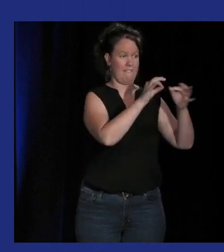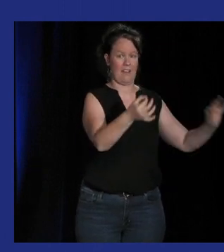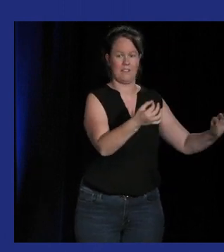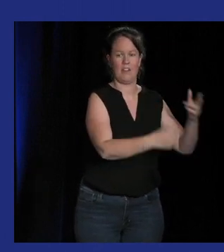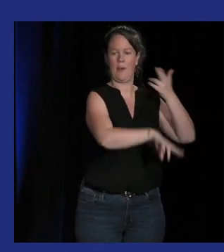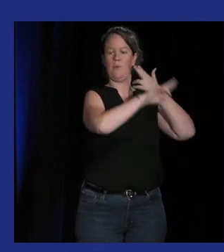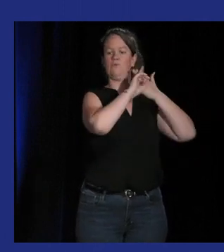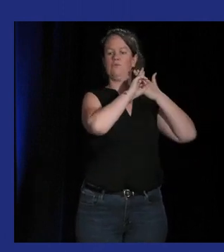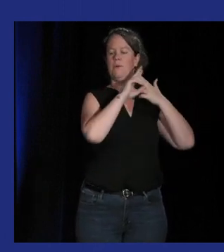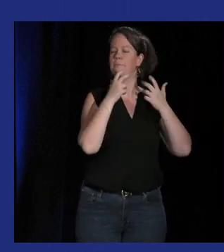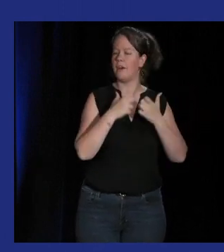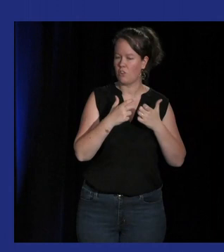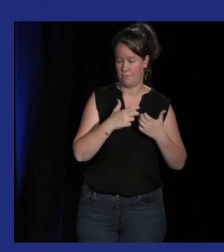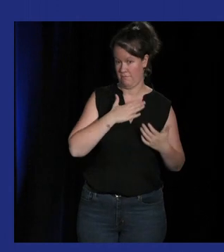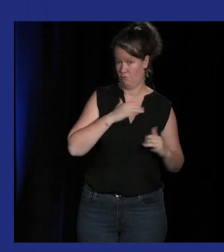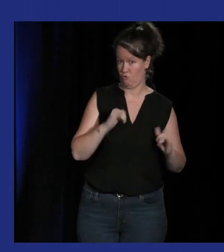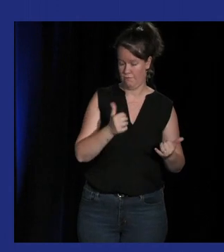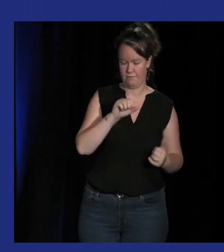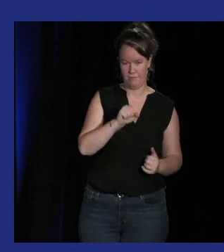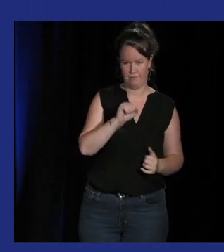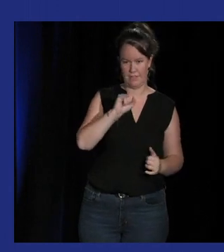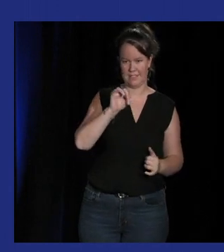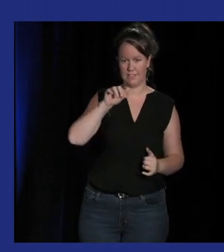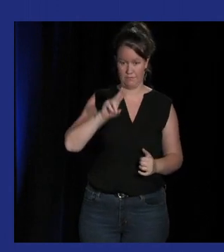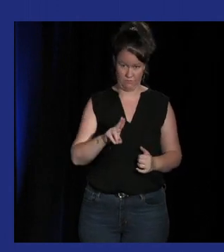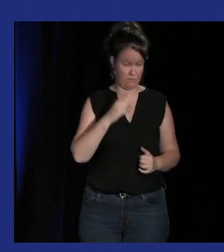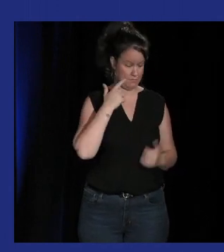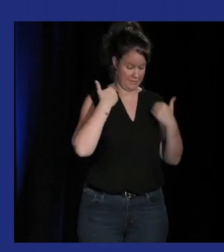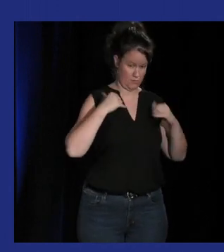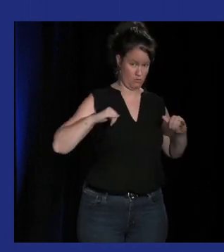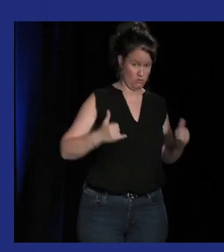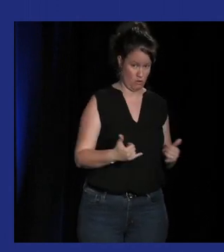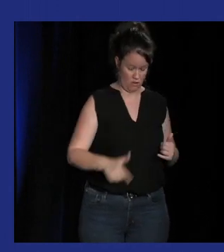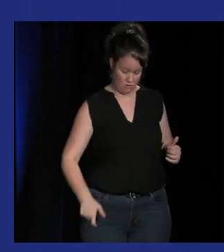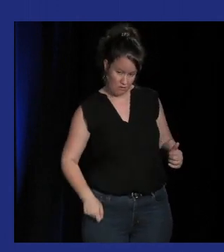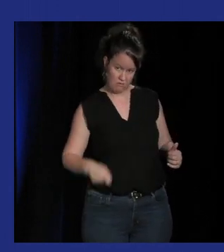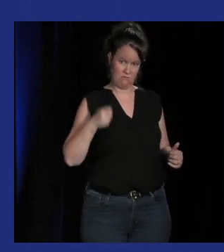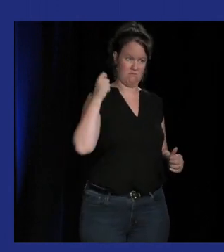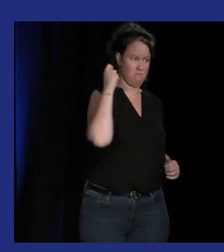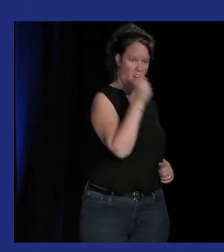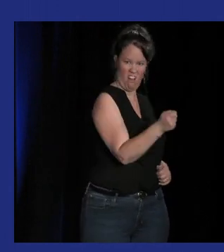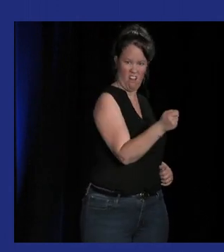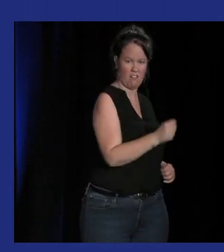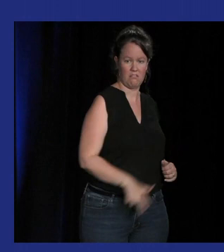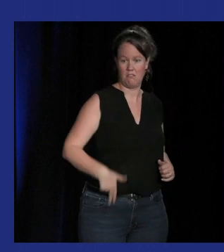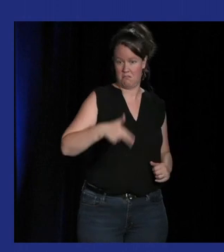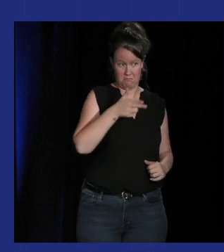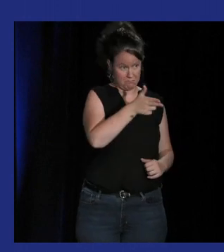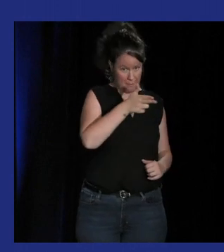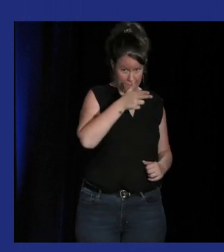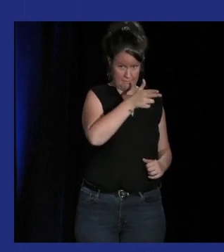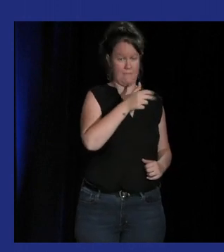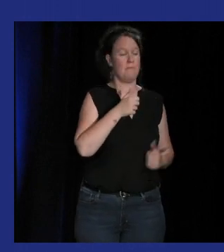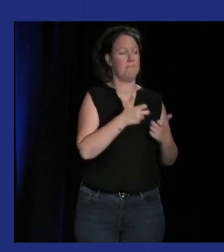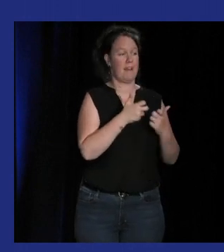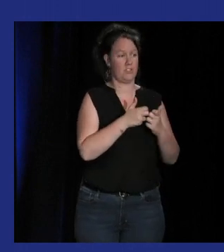les ennemis vont réagir si on attrape une arme ou s'ils nous voient ils vont dire ah il est là et donc le joueur comprend que même s'il